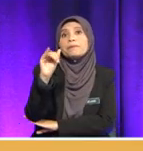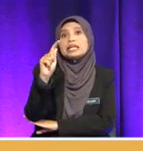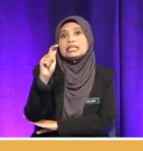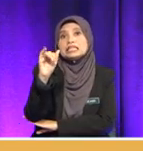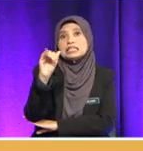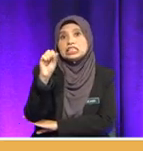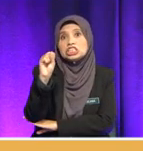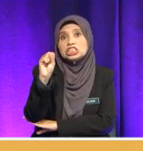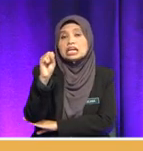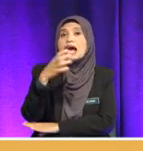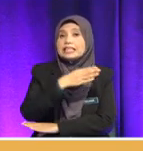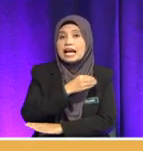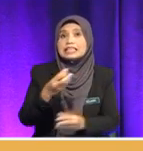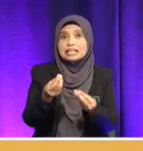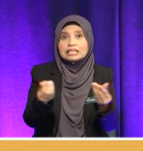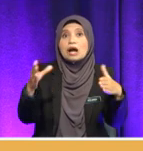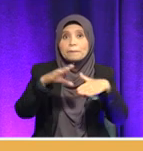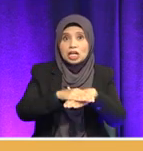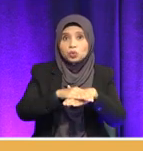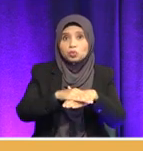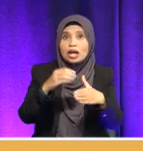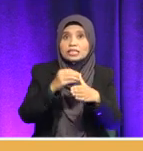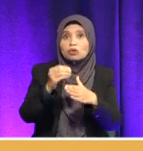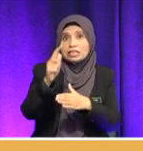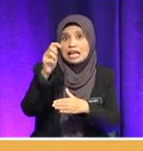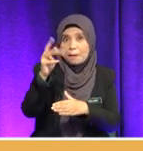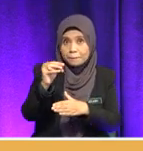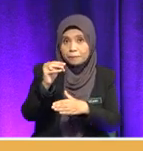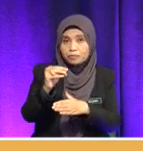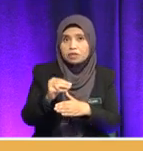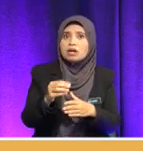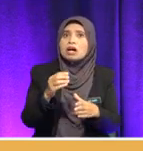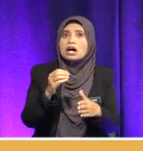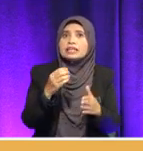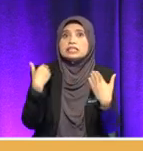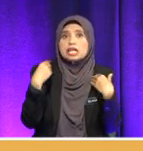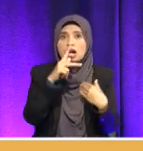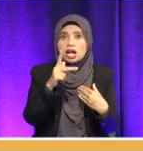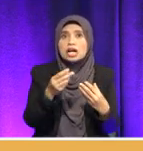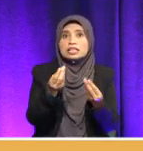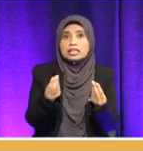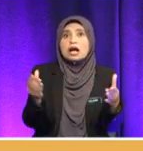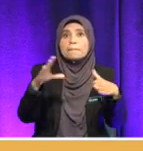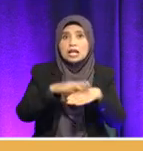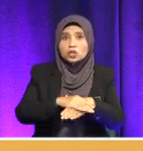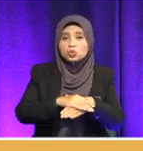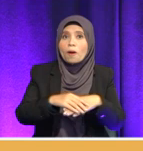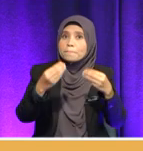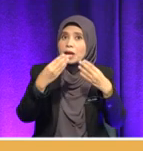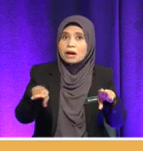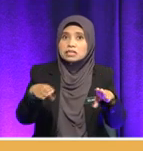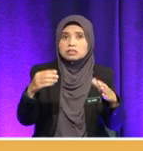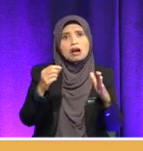dan kita tidak Merdeka Bagaimana hubungan selepas kemerdekaan tersebut Adakah tanam Melayu benar ada kata nabi bebas atau Aduh